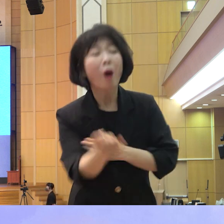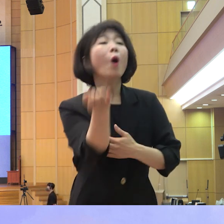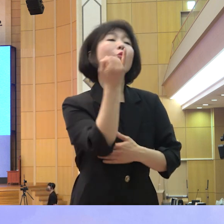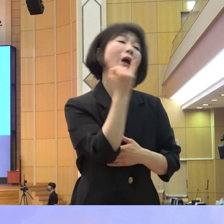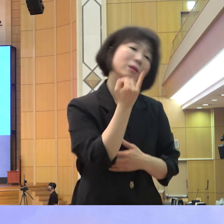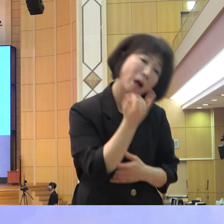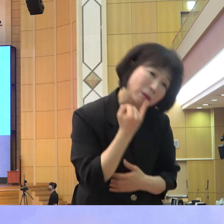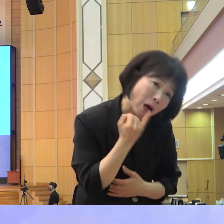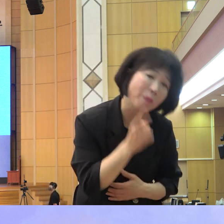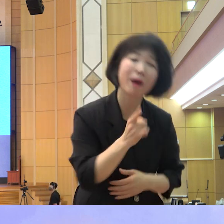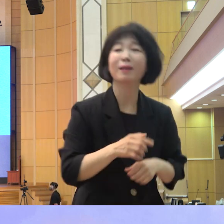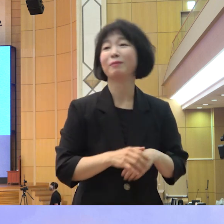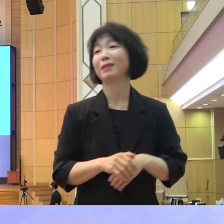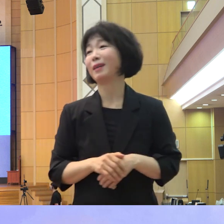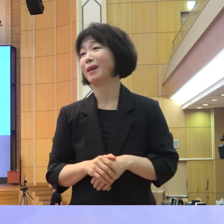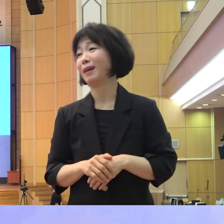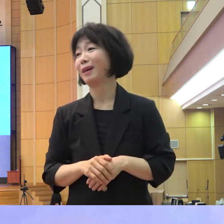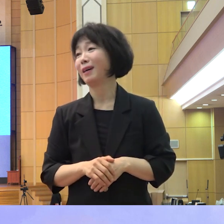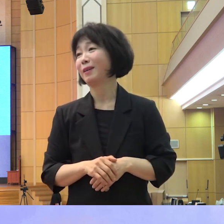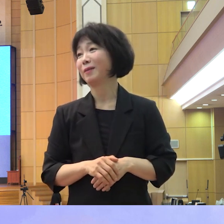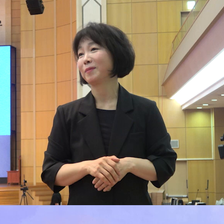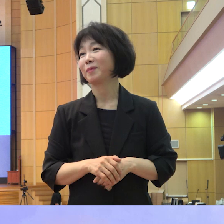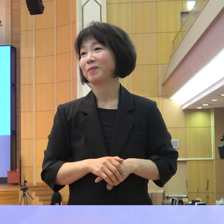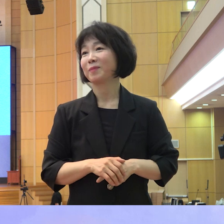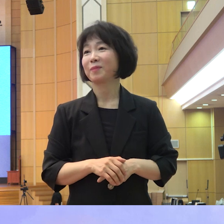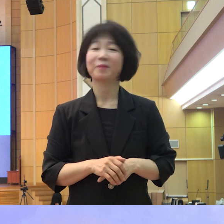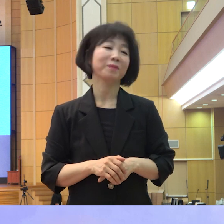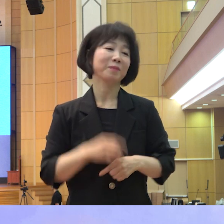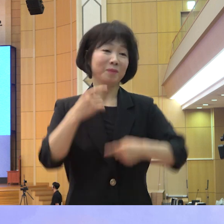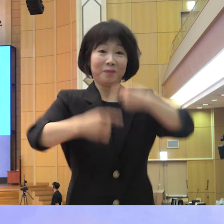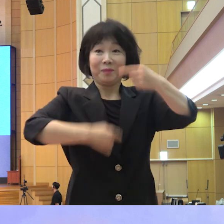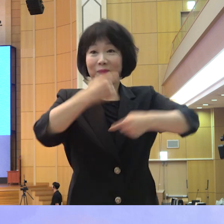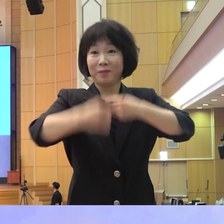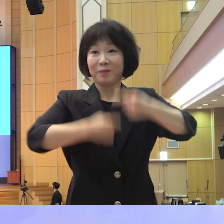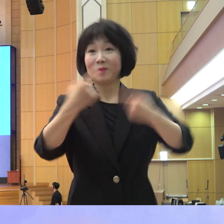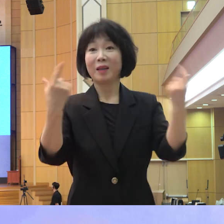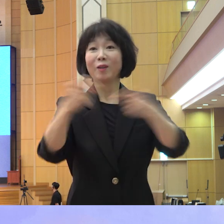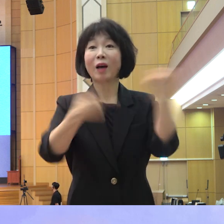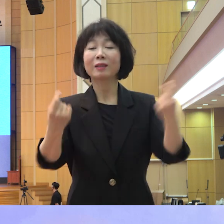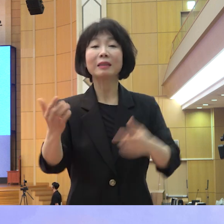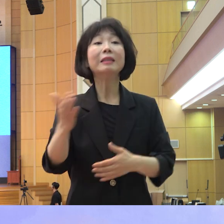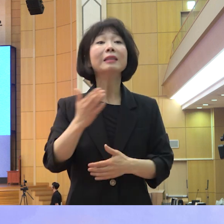괜찮아요. 왜냐하면 여러분 한번 따라해 볼까요? 나는